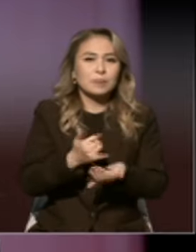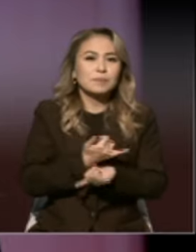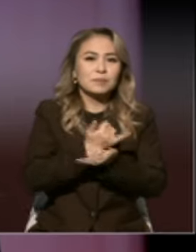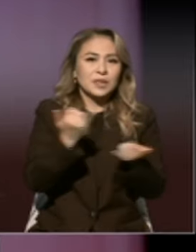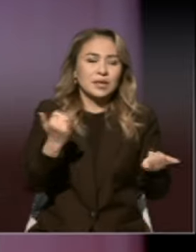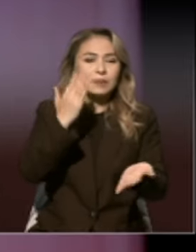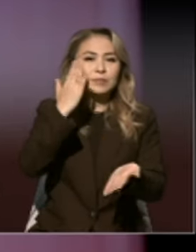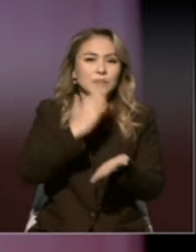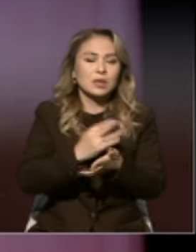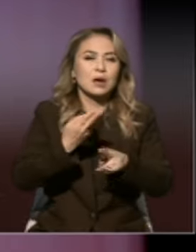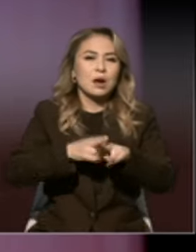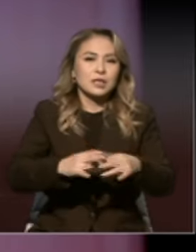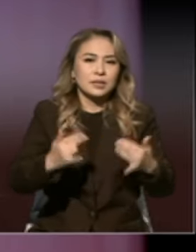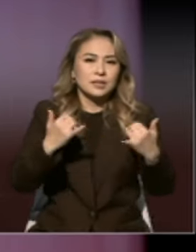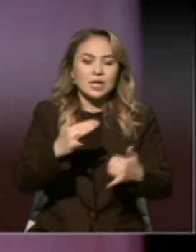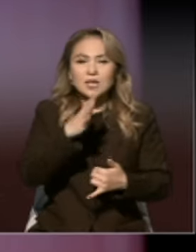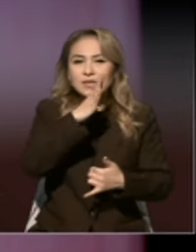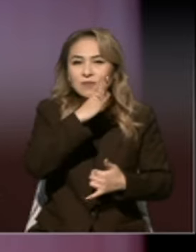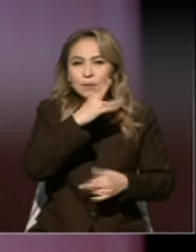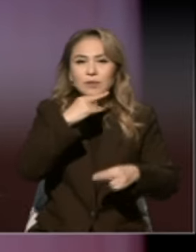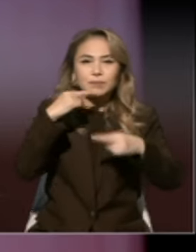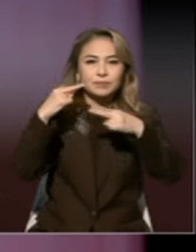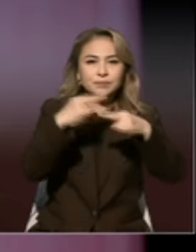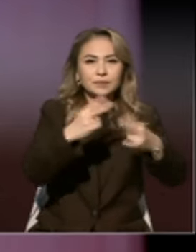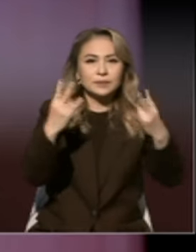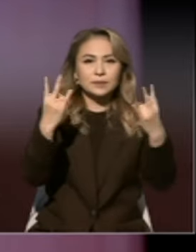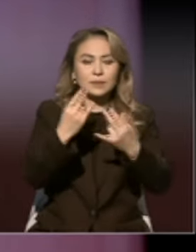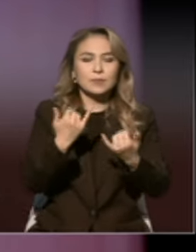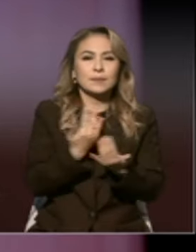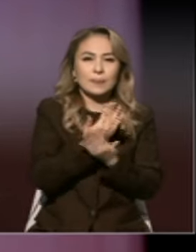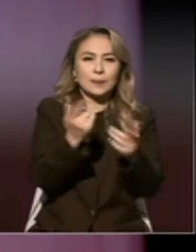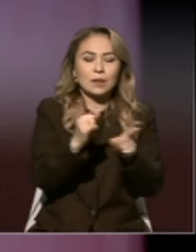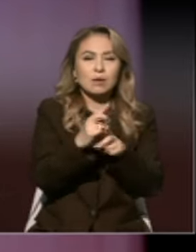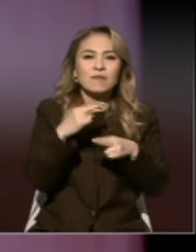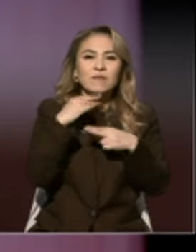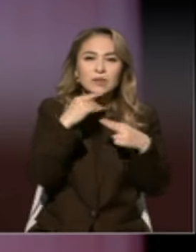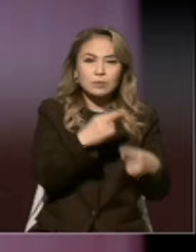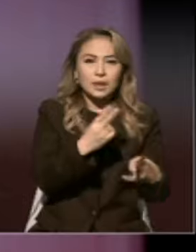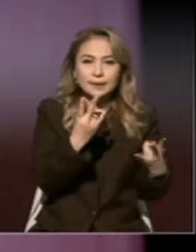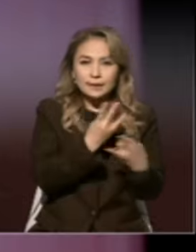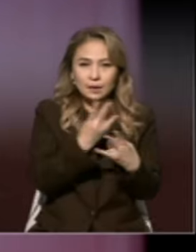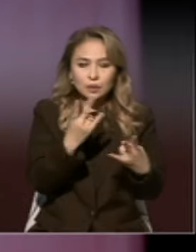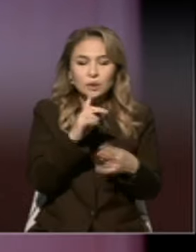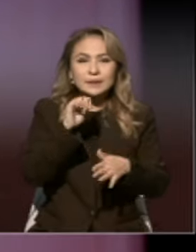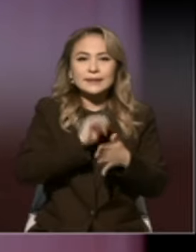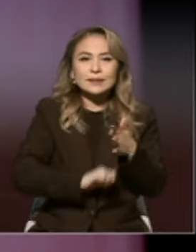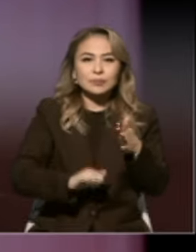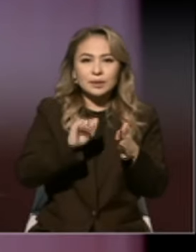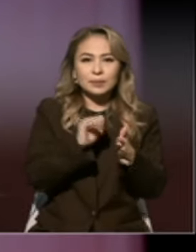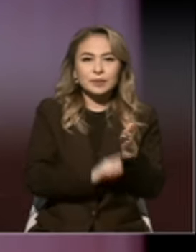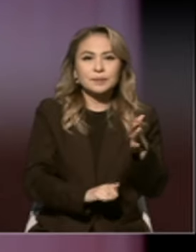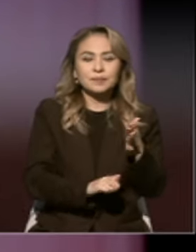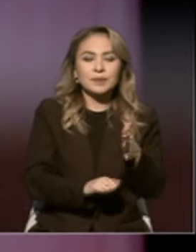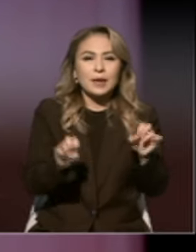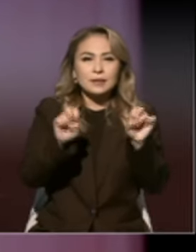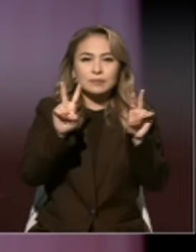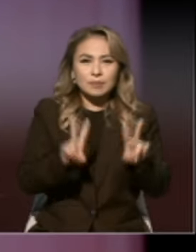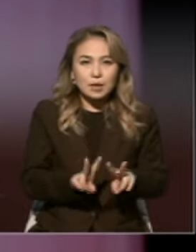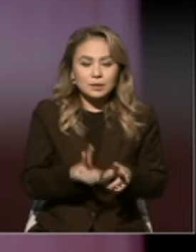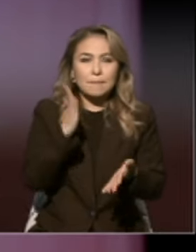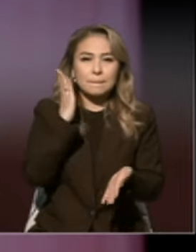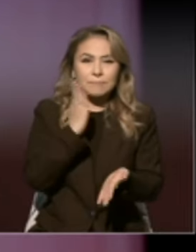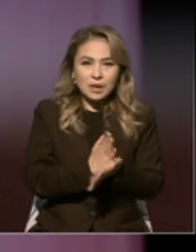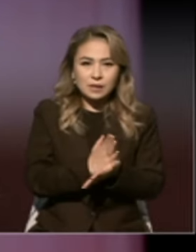да біз қазіргі жағдайға назар аударуымыз керек. Оған сіздер де көңіл бөліңіздер. Себебі маман ол